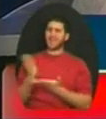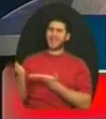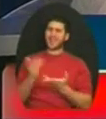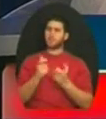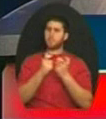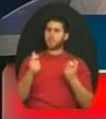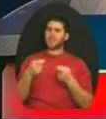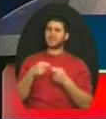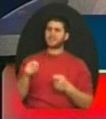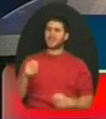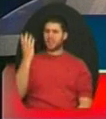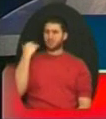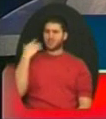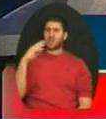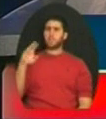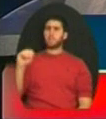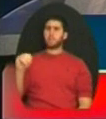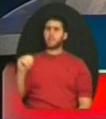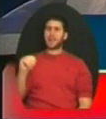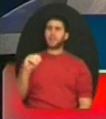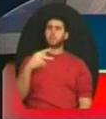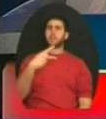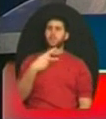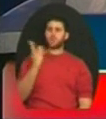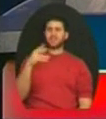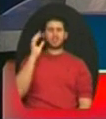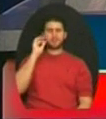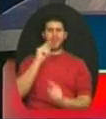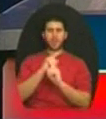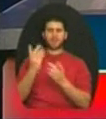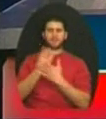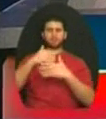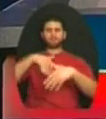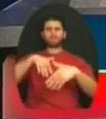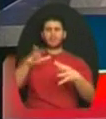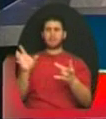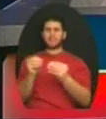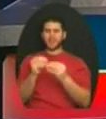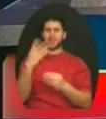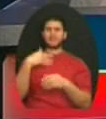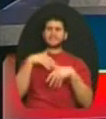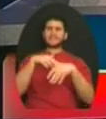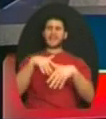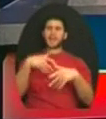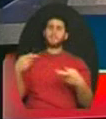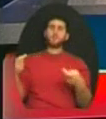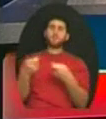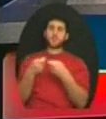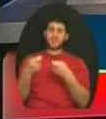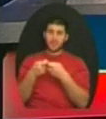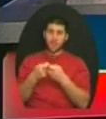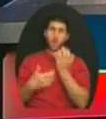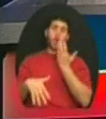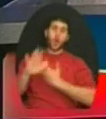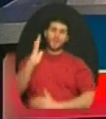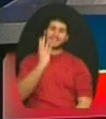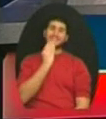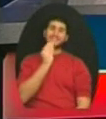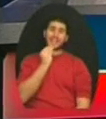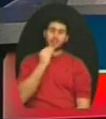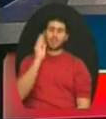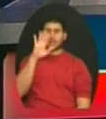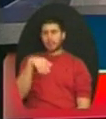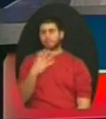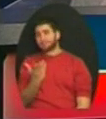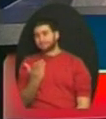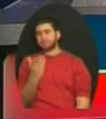את חברת הכנסת לשעבר מלי פולישוק, ונשים אחרות שצעדו יחד איתה, זו הייתה צעדה משותפת, בעיקר של ישראליות, אבל גם